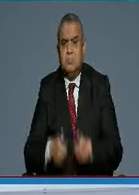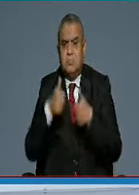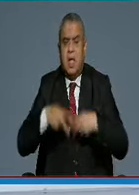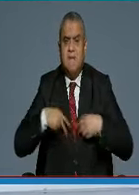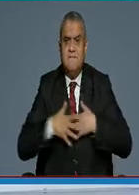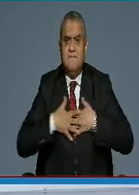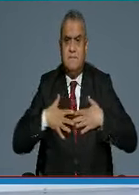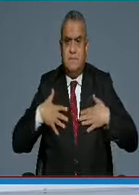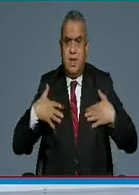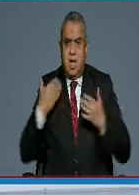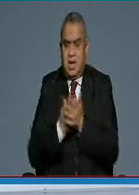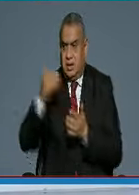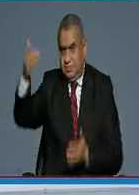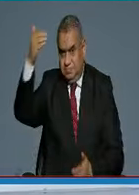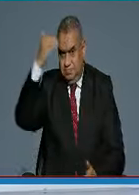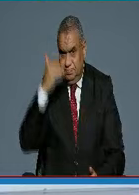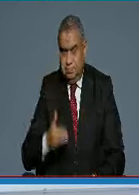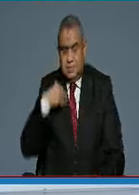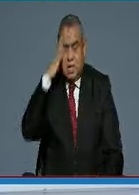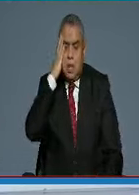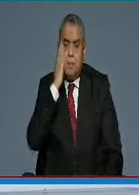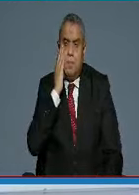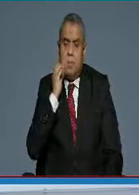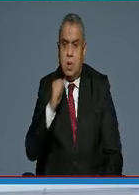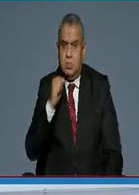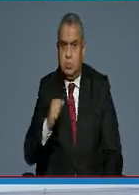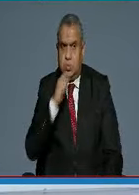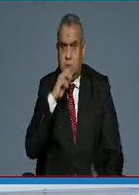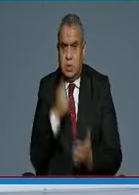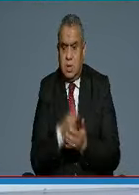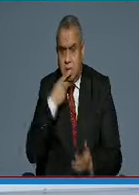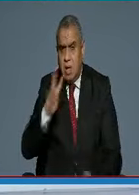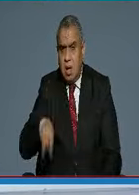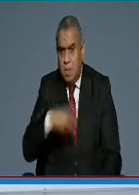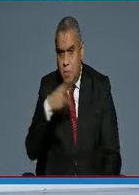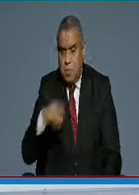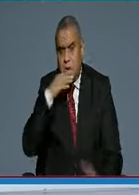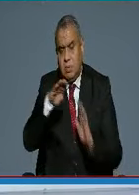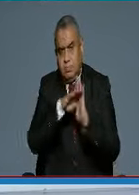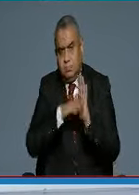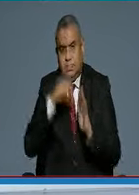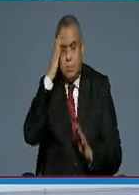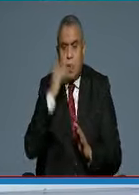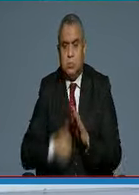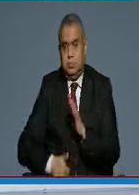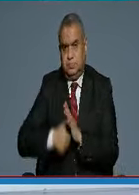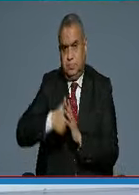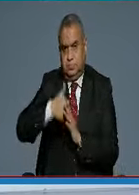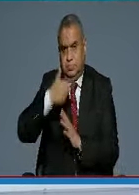بينا فرحانين بينا بجد مش اللي هو يعني هي مباراه حلوه فنظم لا فرحانين بينا فنشكر من